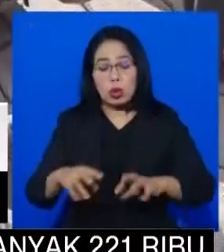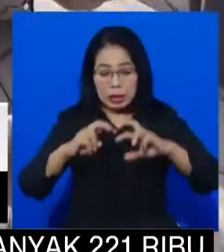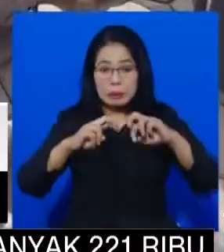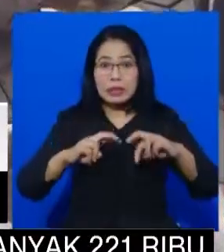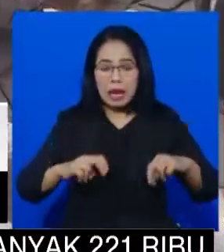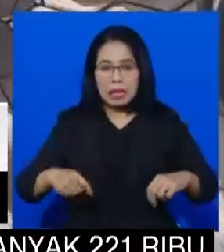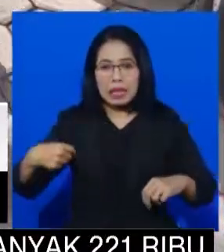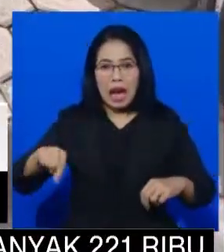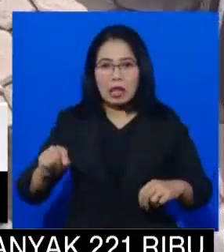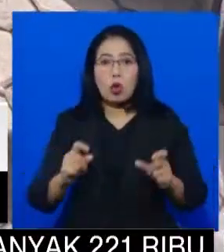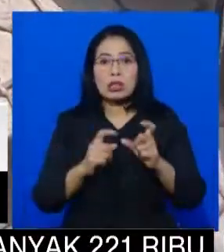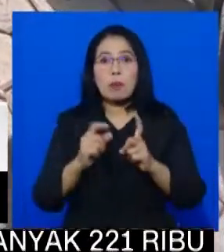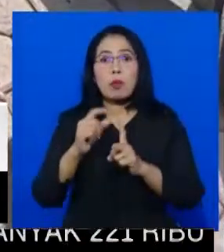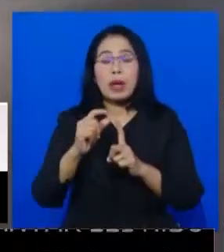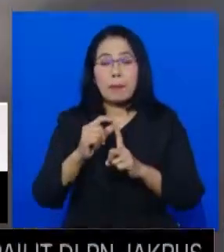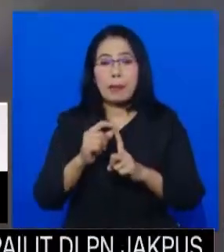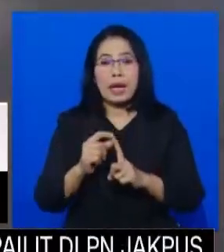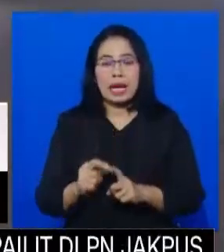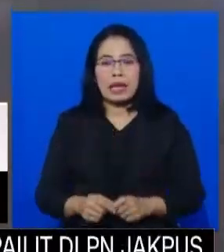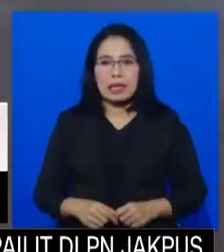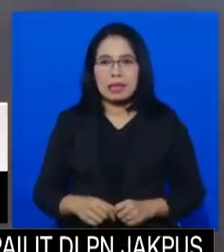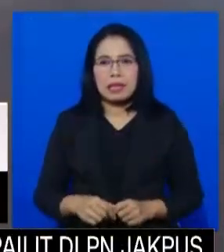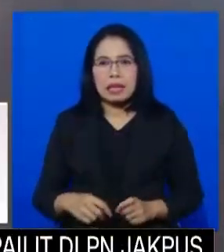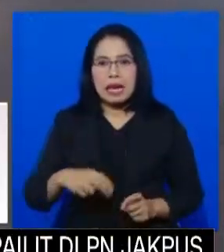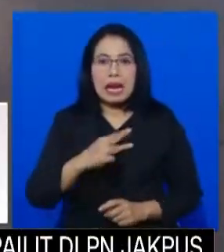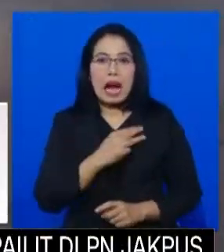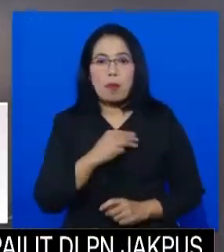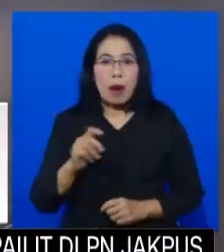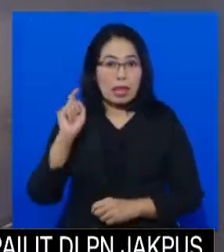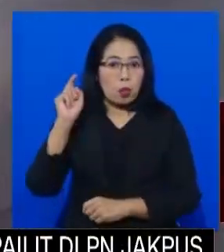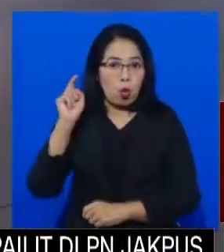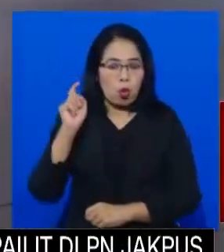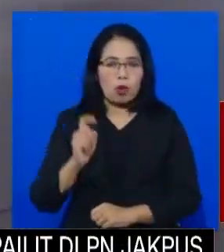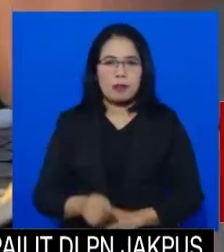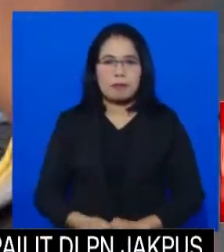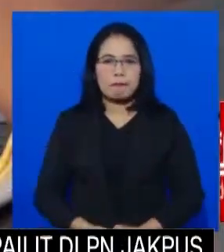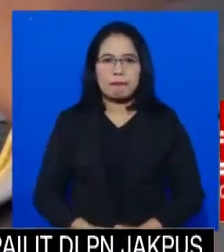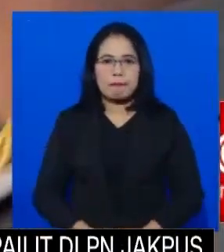di kantor Satpol PP Kabupaten Bogor. Tim Liputan, CNN Indonesia.